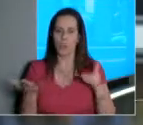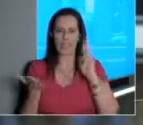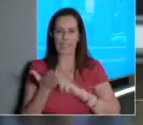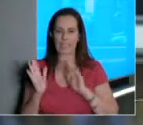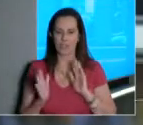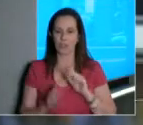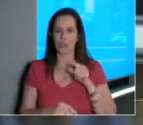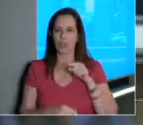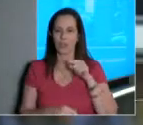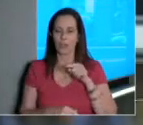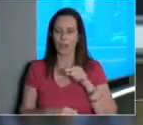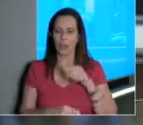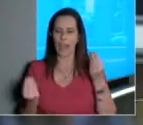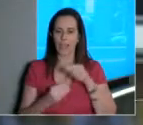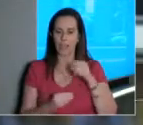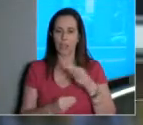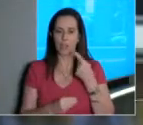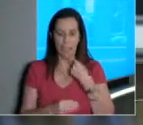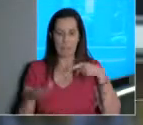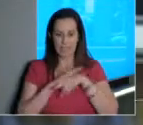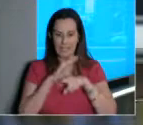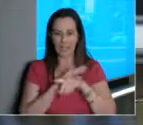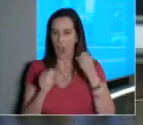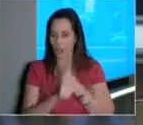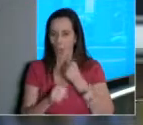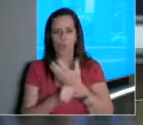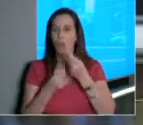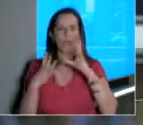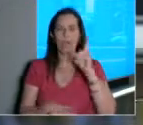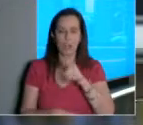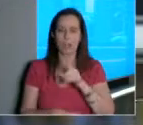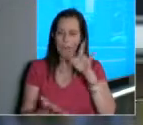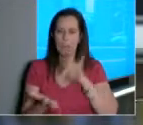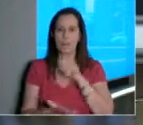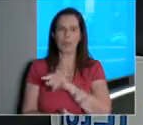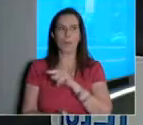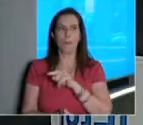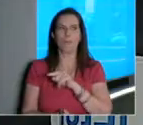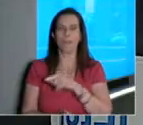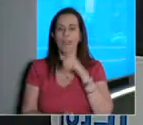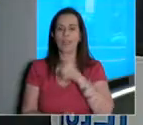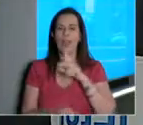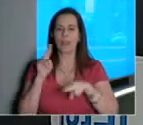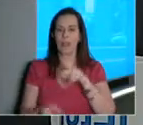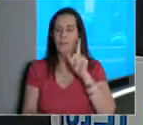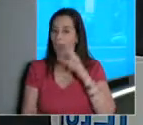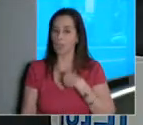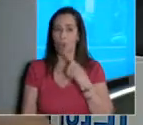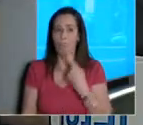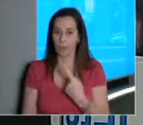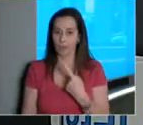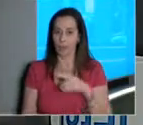צדק בזה שהדבר הזה שנקרא מסתנני עבודה, לא משנה, הם נמצאים שם כבר, צריך לטפל בהם. רק אני